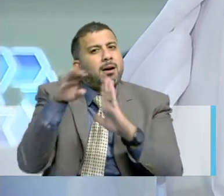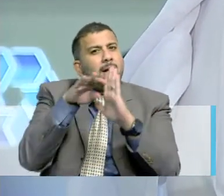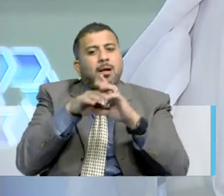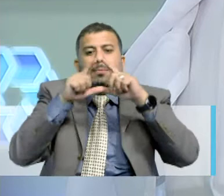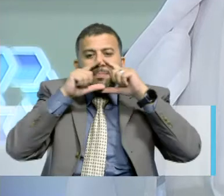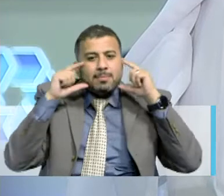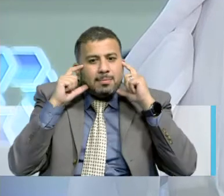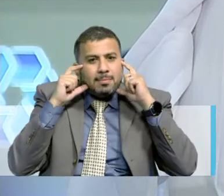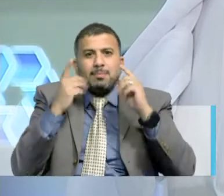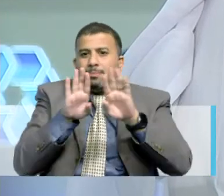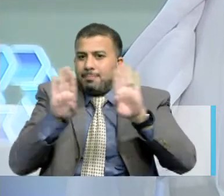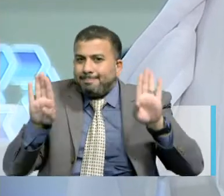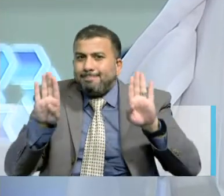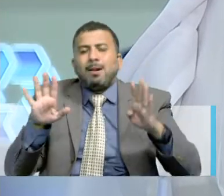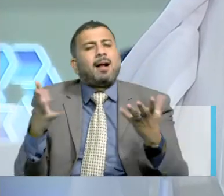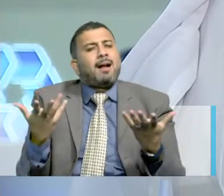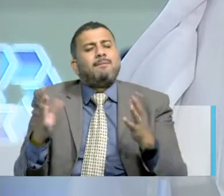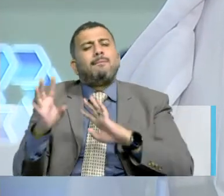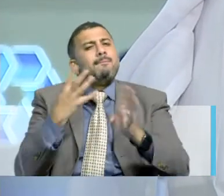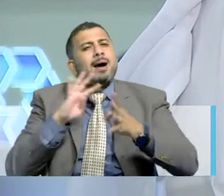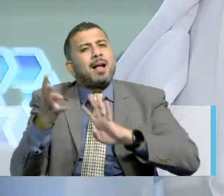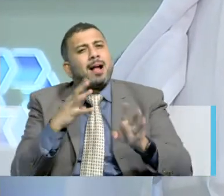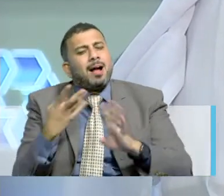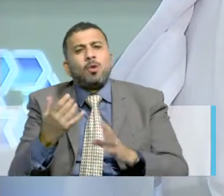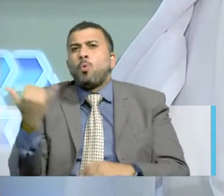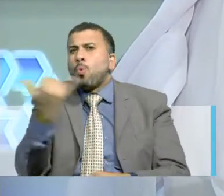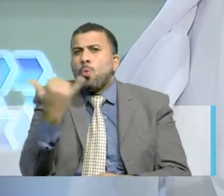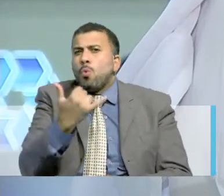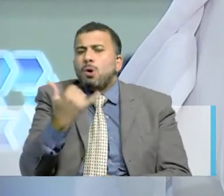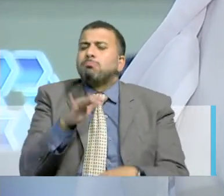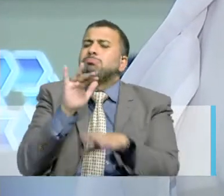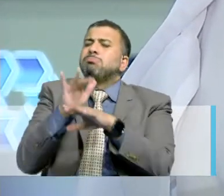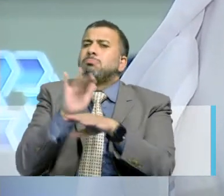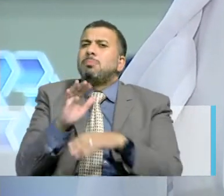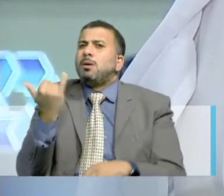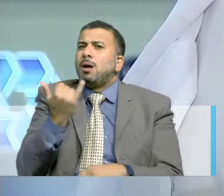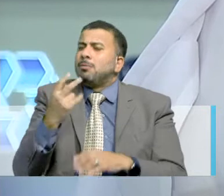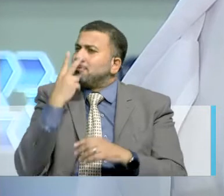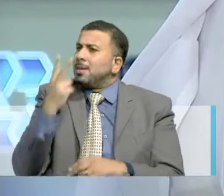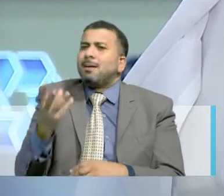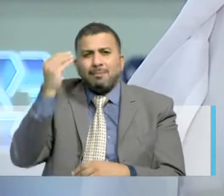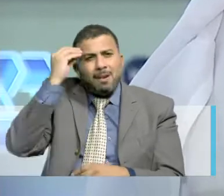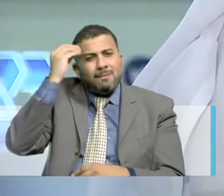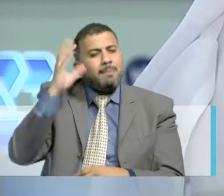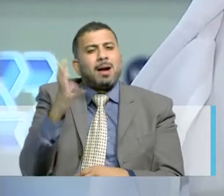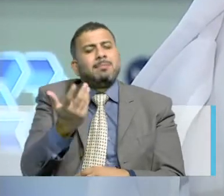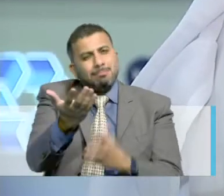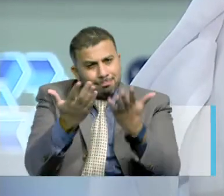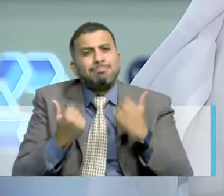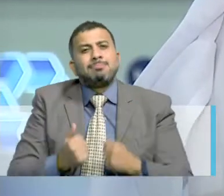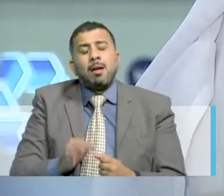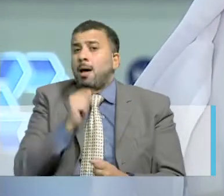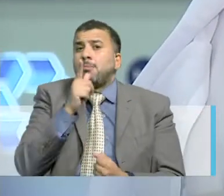هنا بالمهرجان، يعني من الأساسيات والضروريات المهمة اللي الجمهور حاب يطلع عليه. طبعا هناك التسجيل